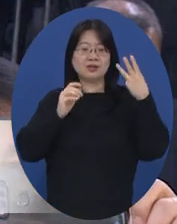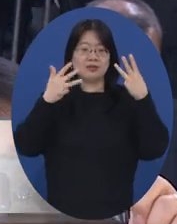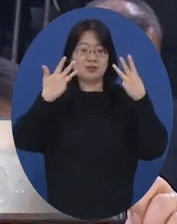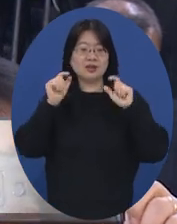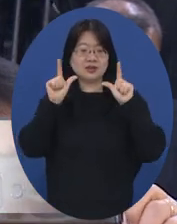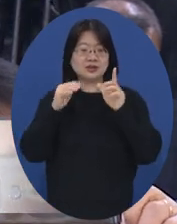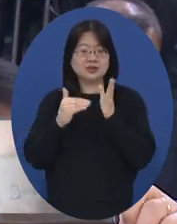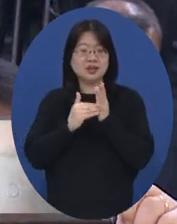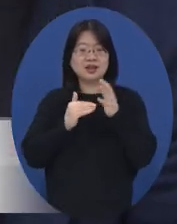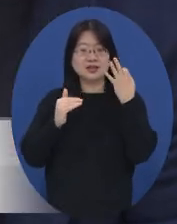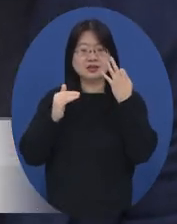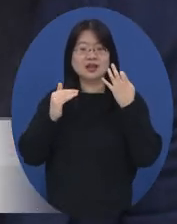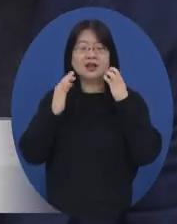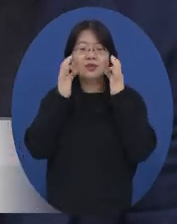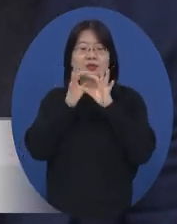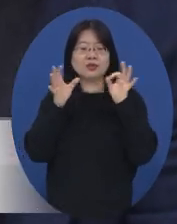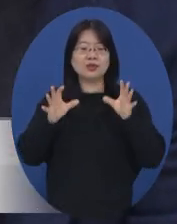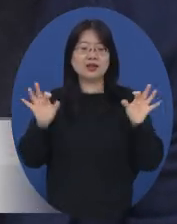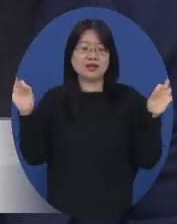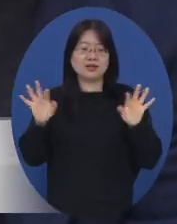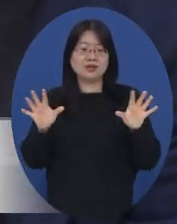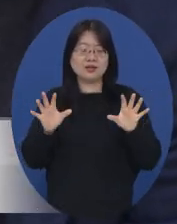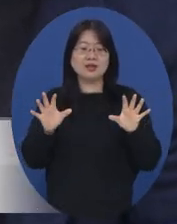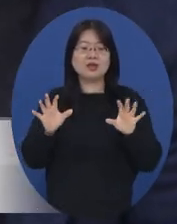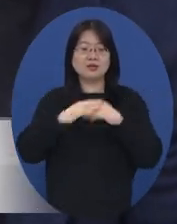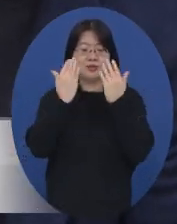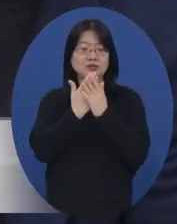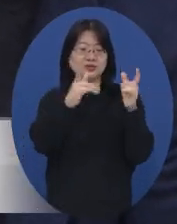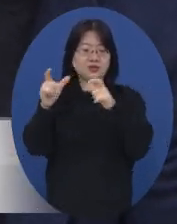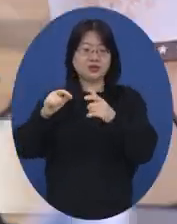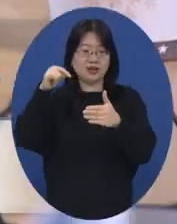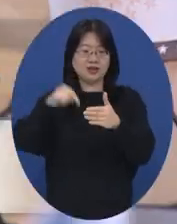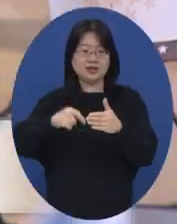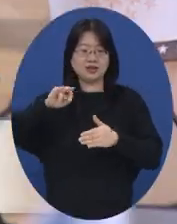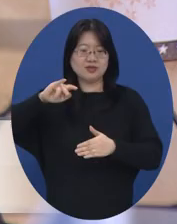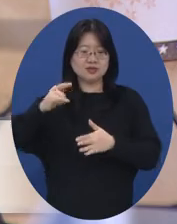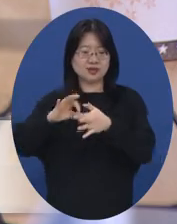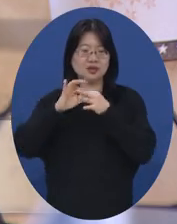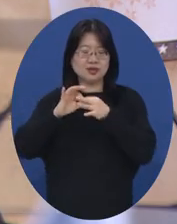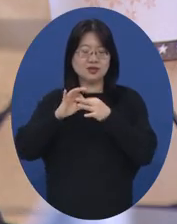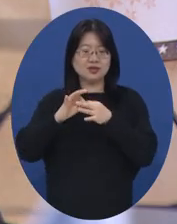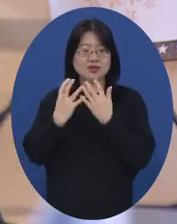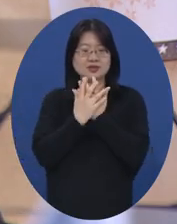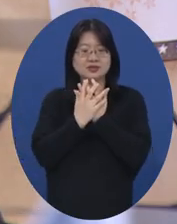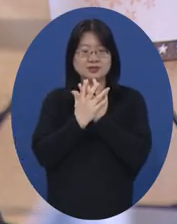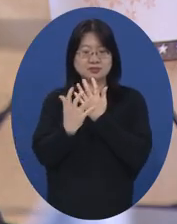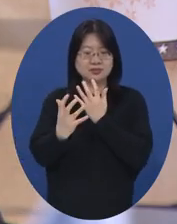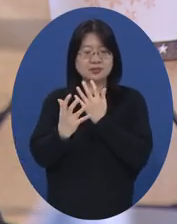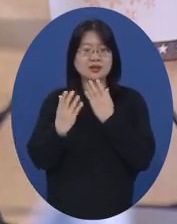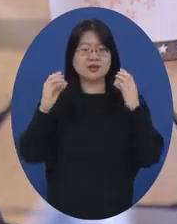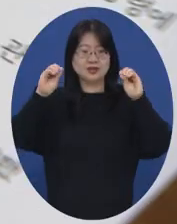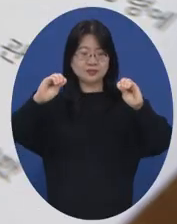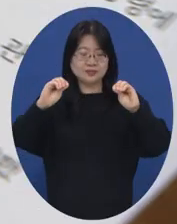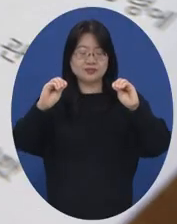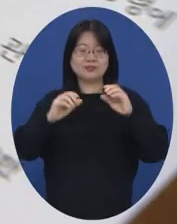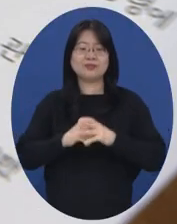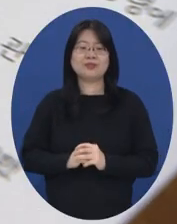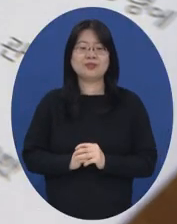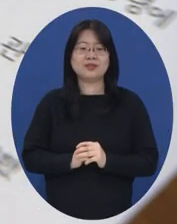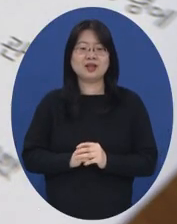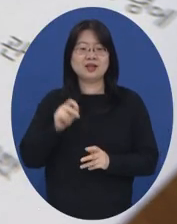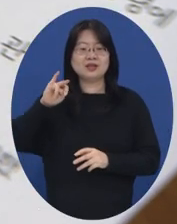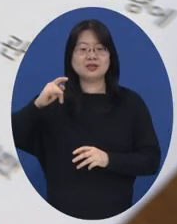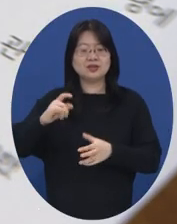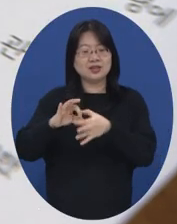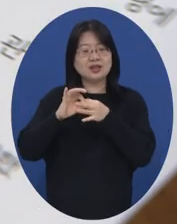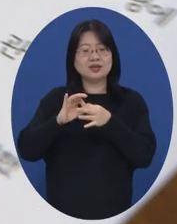3월 8일까지 14일간 일시적으로 도내 전 지역에서 신천지 관련 집회를 전면 금지하고 경기도 내